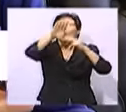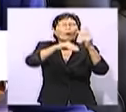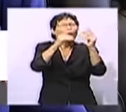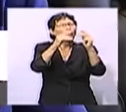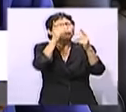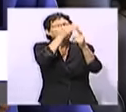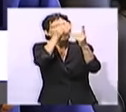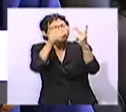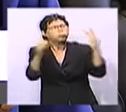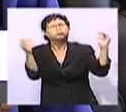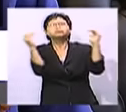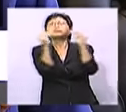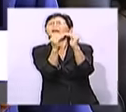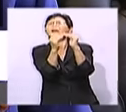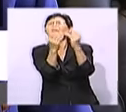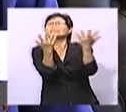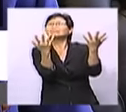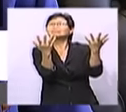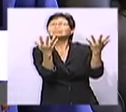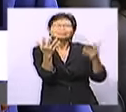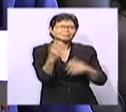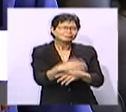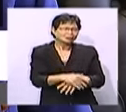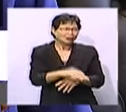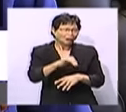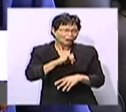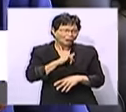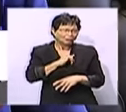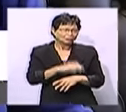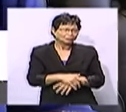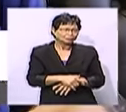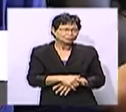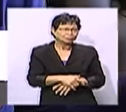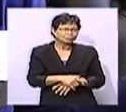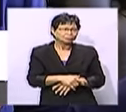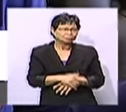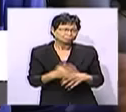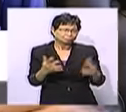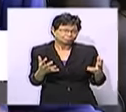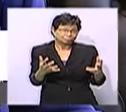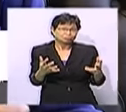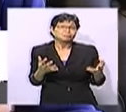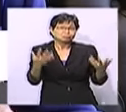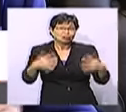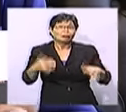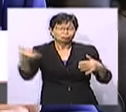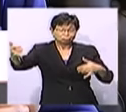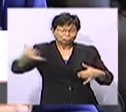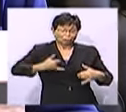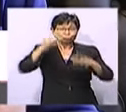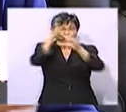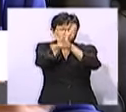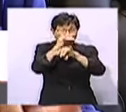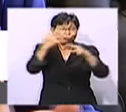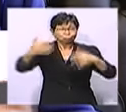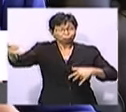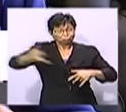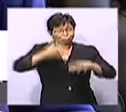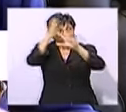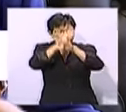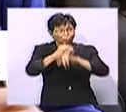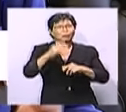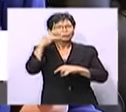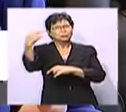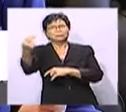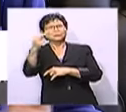aspects. And as you all, if anyone been to our countryside, we see that our